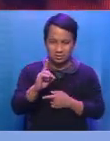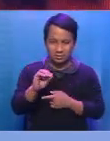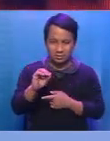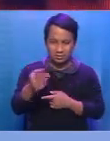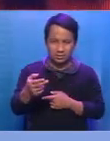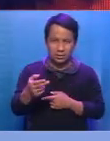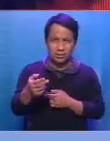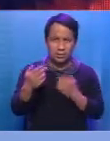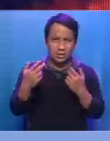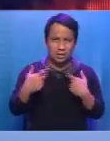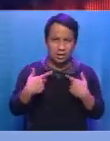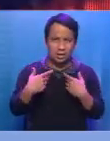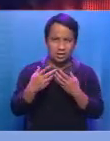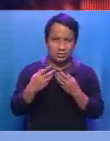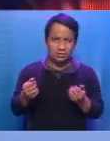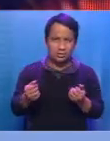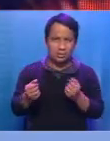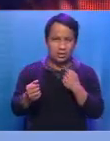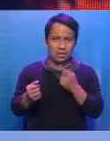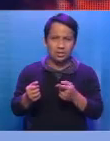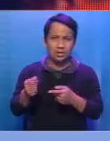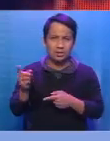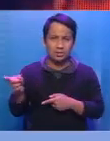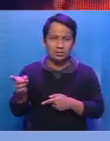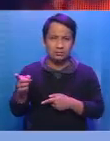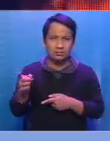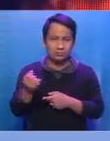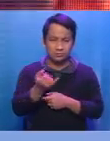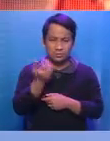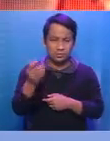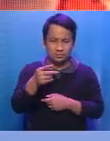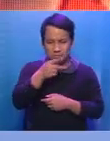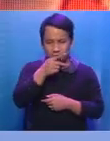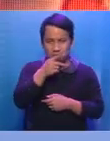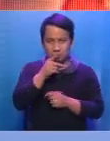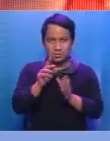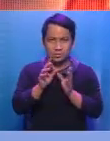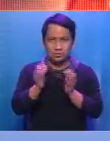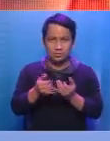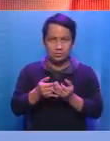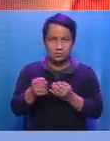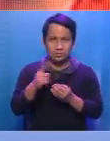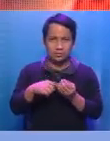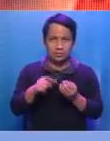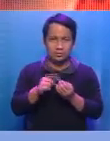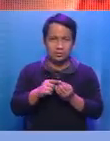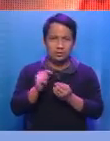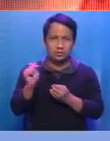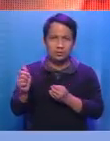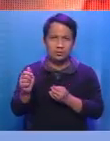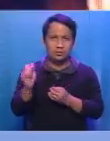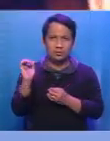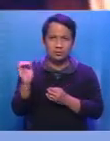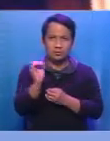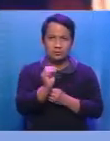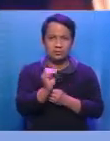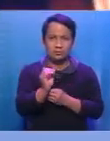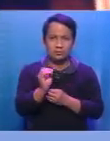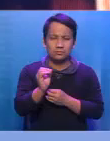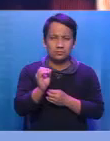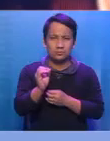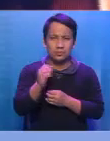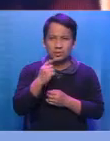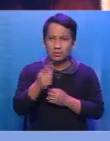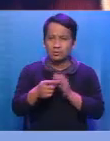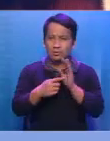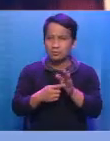may pansamantalang solusyon dito ang pamahalaan at ilang pribadong grupo. Yan ang Portable Cubeta. Nasa